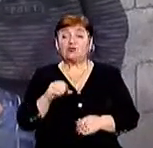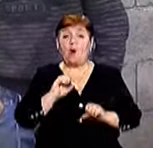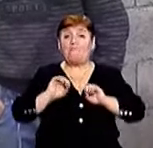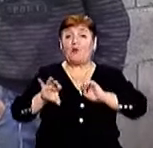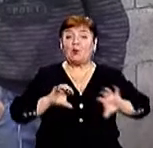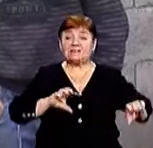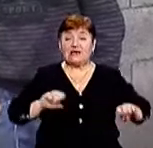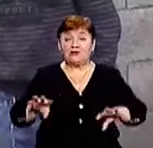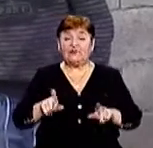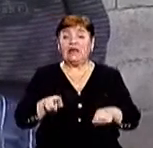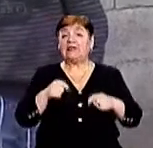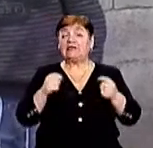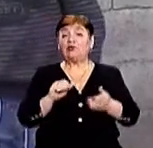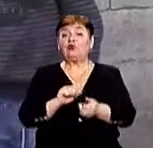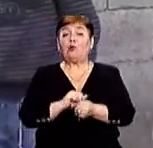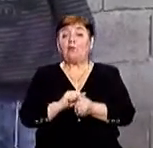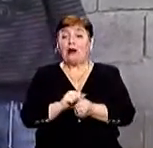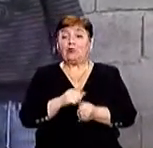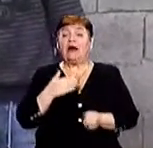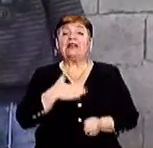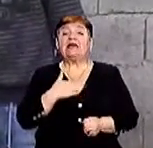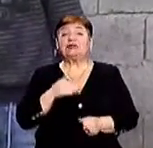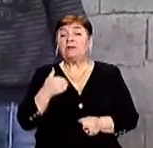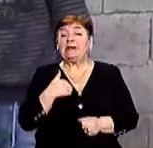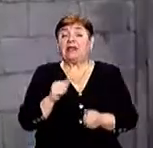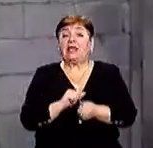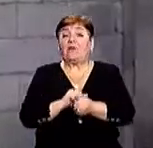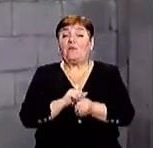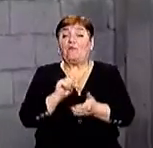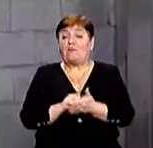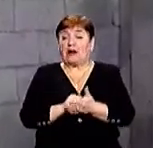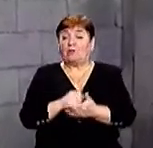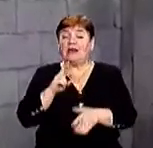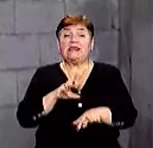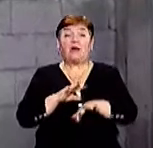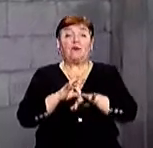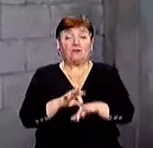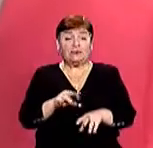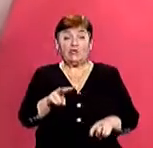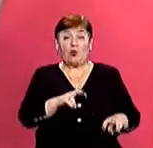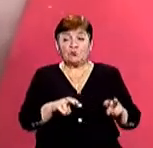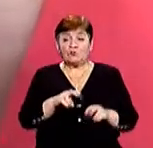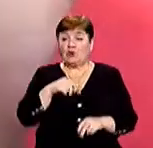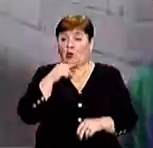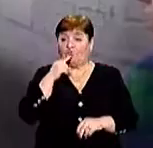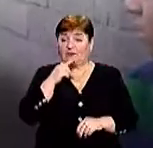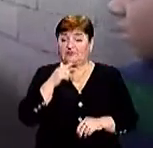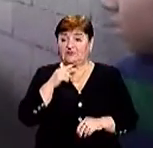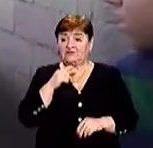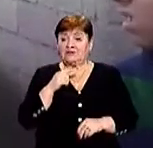порозкидували, туди мені бумагу. На нашому мені бумагу, я не знаю, що так. Як проводили обшуки, бачив Радим